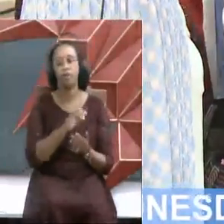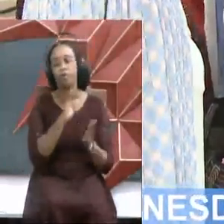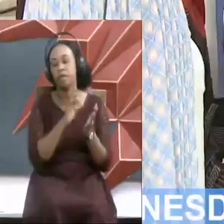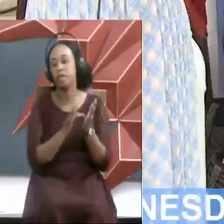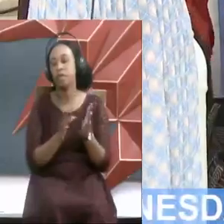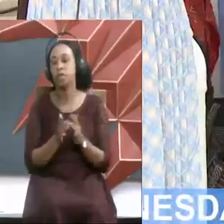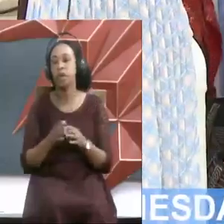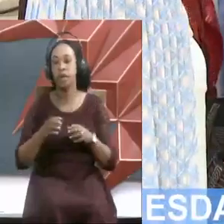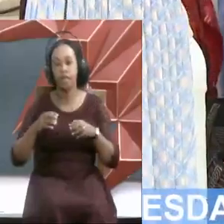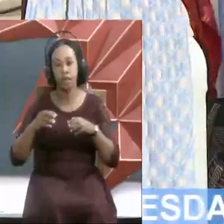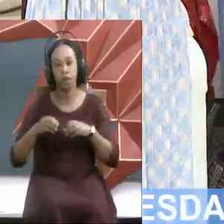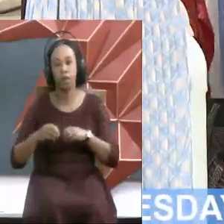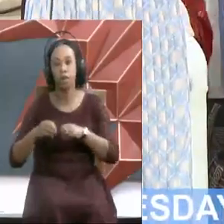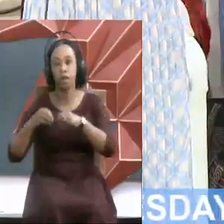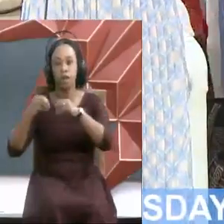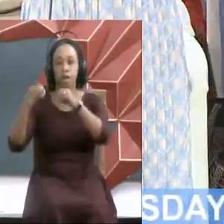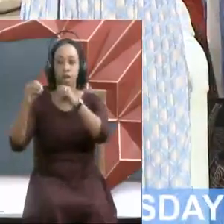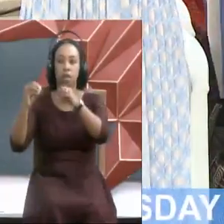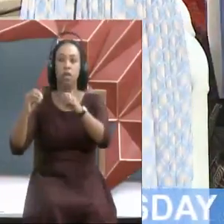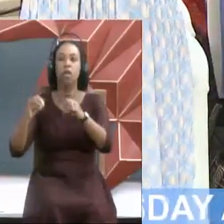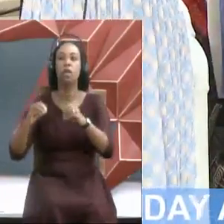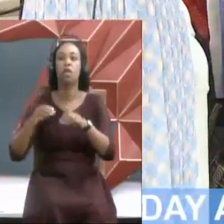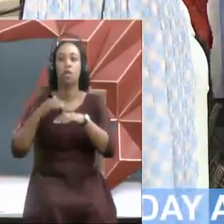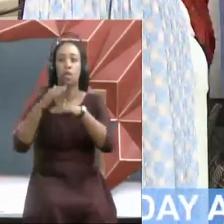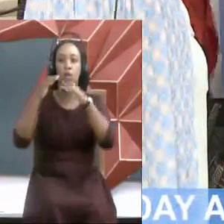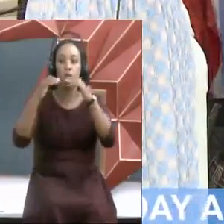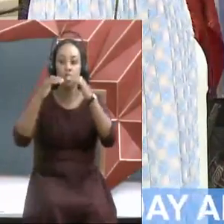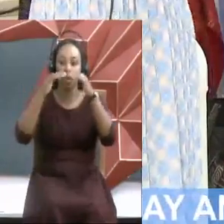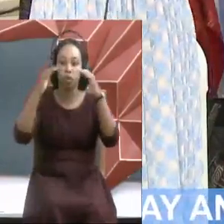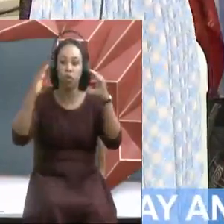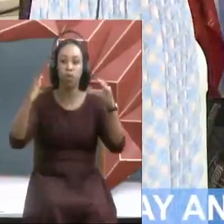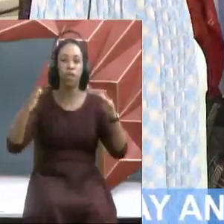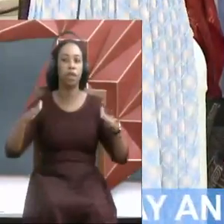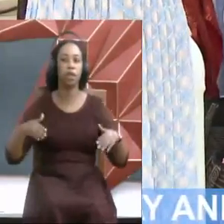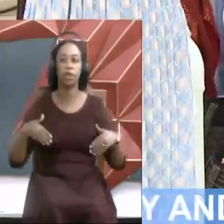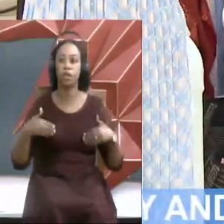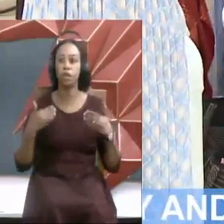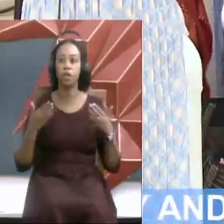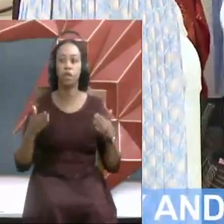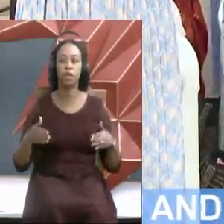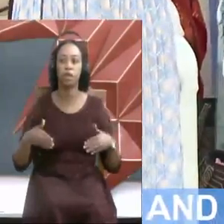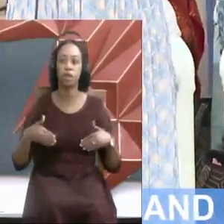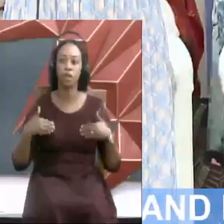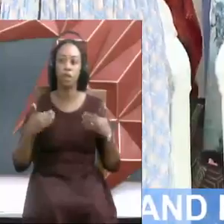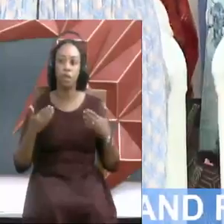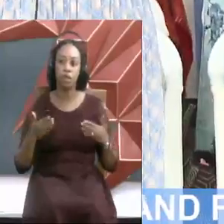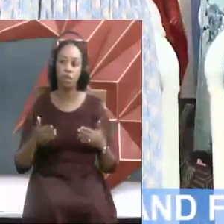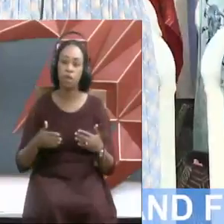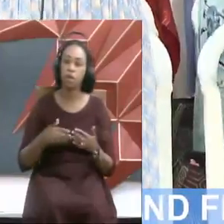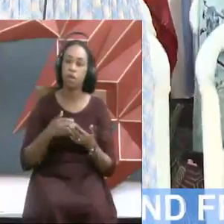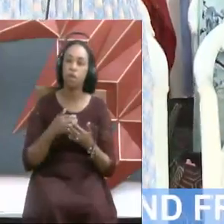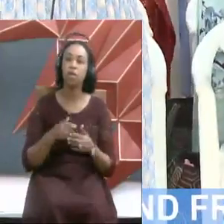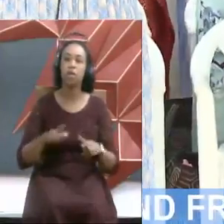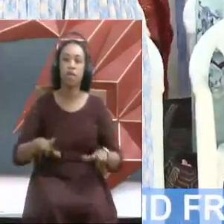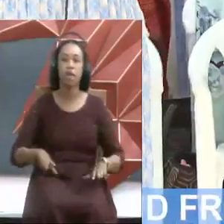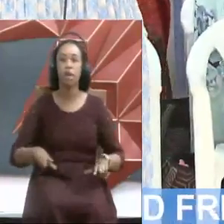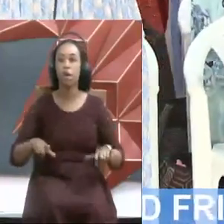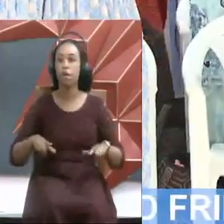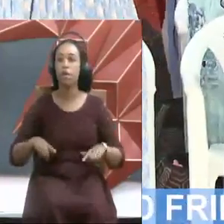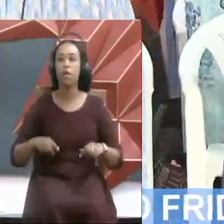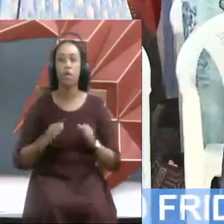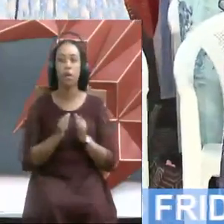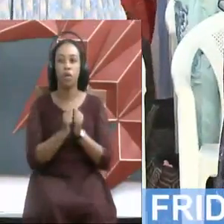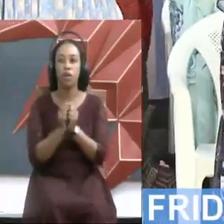Atatuchukua wake kwa furaha Kubwa tutakuwa nae